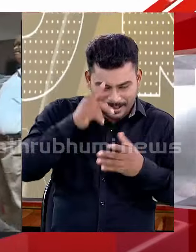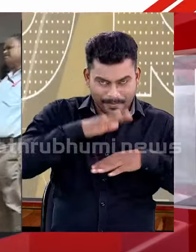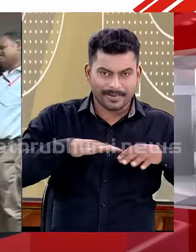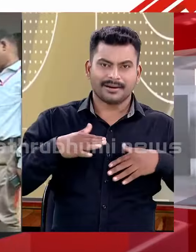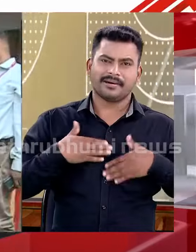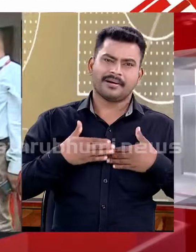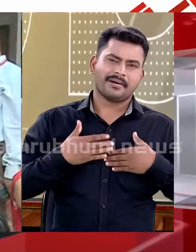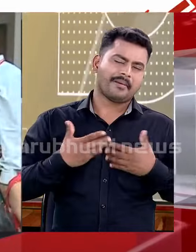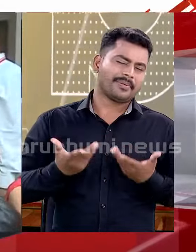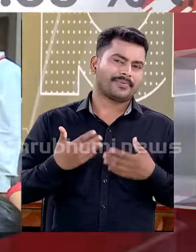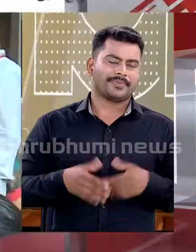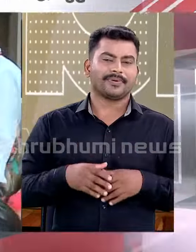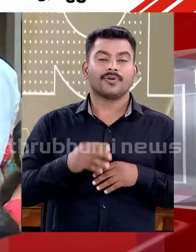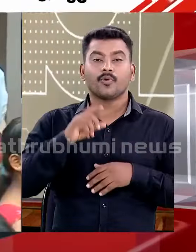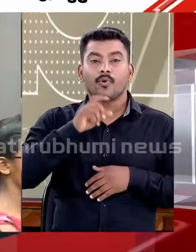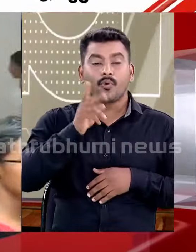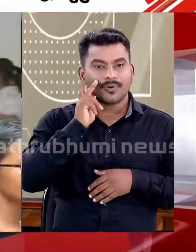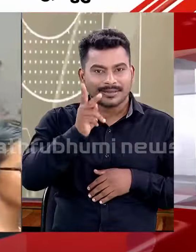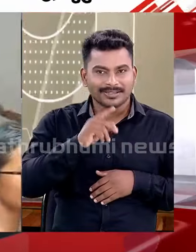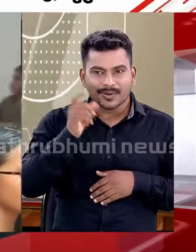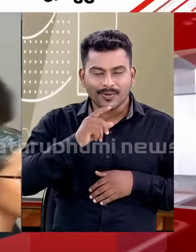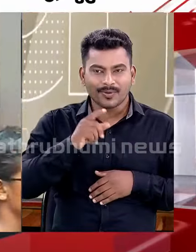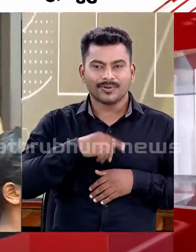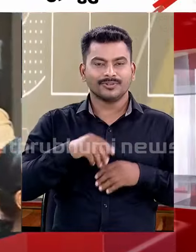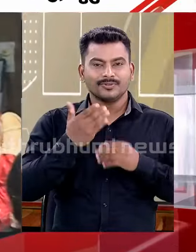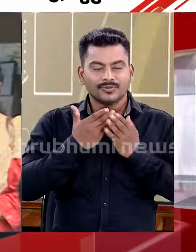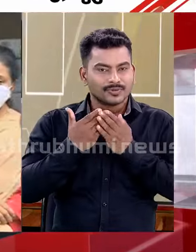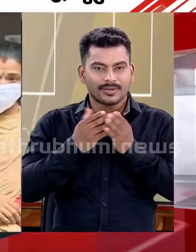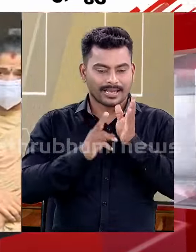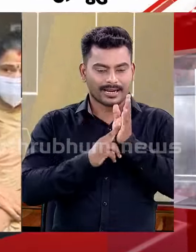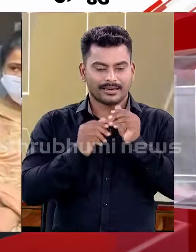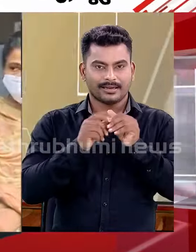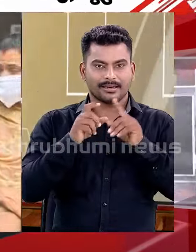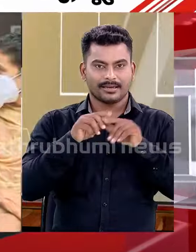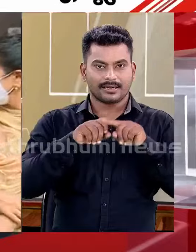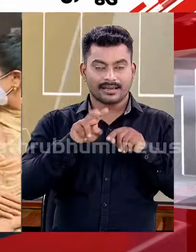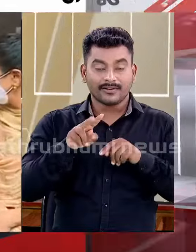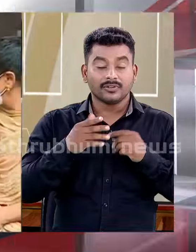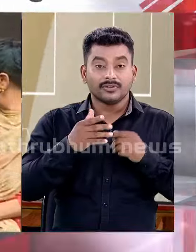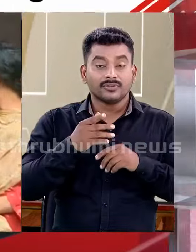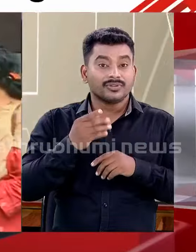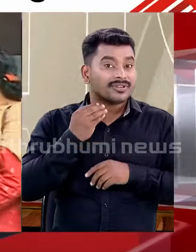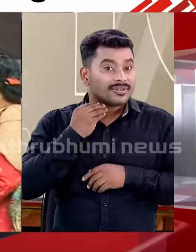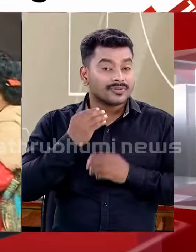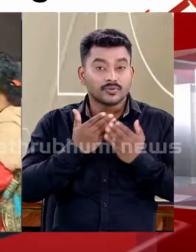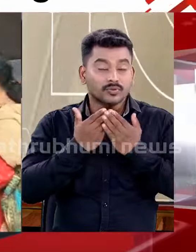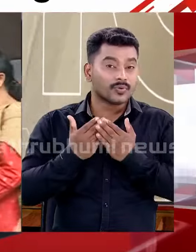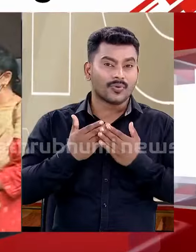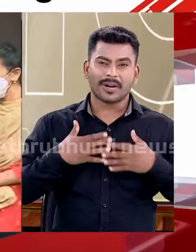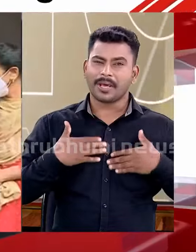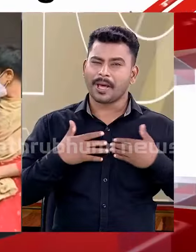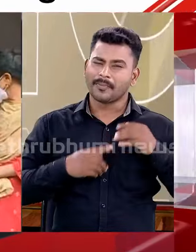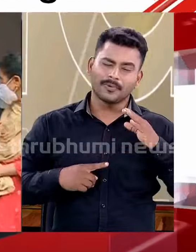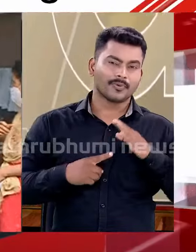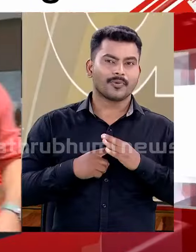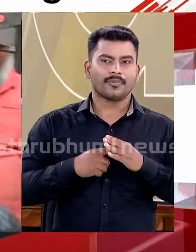സ്കൂളിൽ നടക്കാൻ പോവാണ്. ശരി, നടക്കാവ് സ്കൂളിൽ നിന്നാണ്. നടക്കാവ് സ്കൂൾ ഒരു പ്രധാനപ്പെട്ട സ്കൂളാണ്. പക്ഷേ കോട്ടഹില്ലിൽ കുട്ടികൾ ഒരുപാട് പോകുന്ന ആവേശത്തോടെയാണ് അവിടെ അങ്ങോട്ടേക്ക്